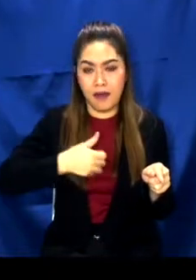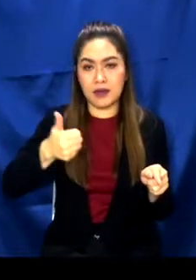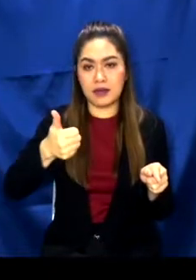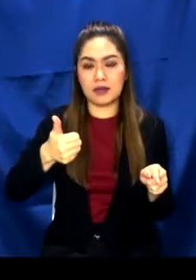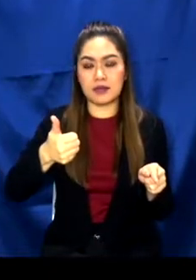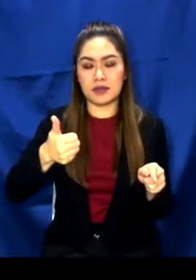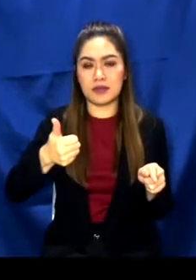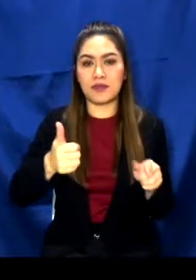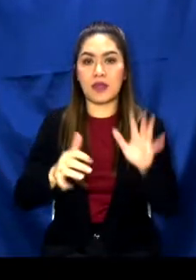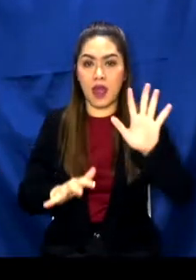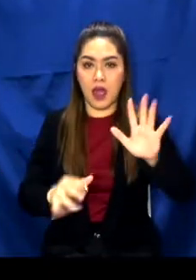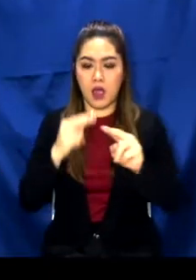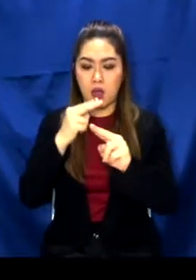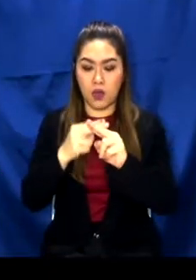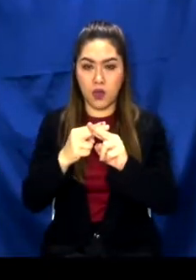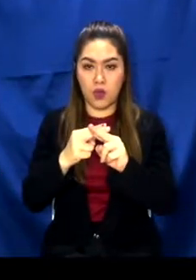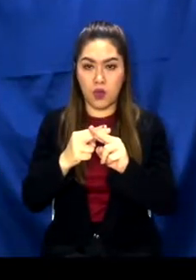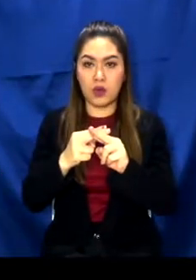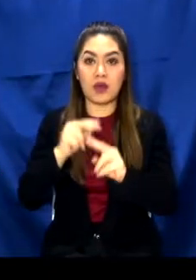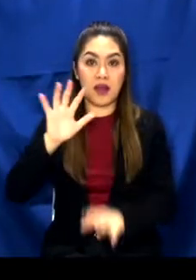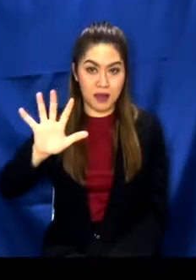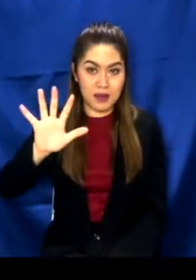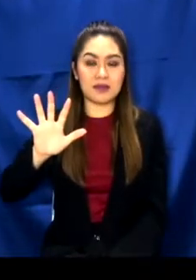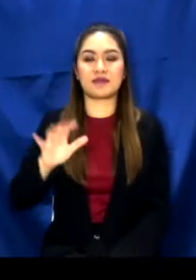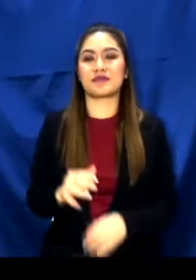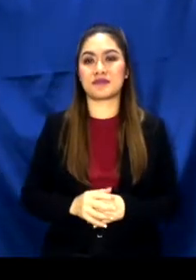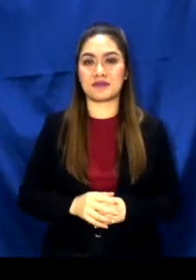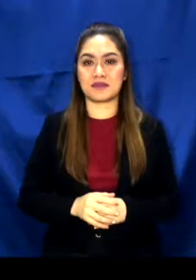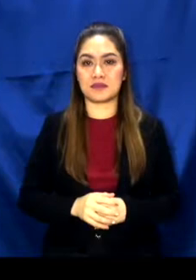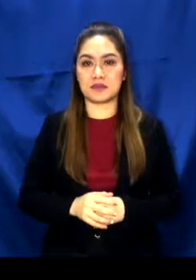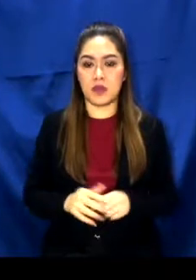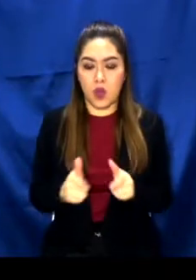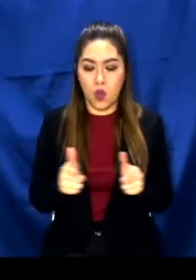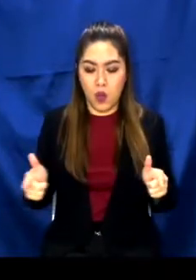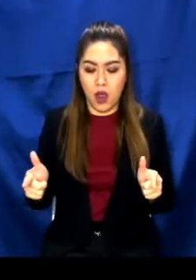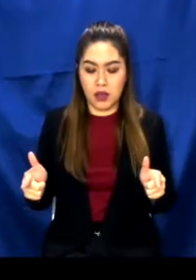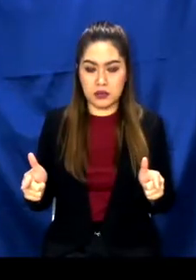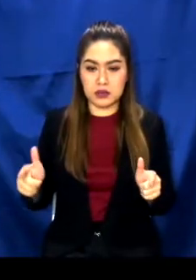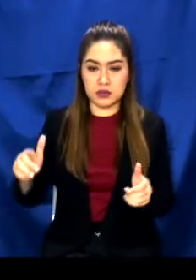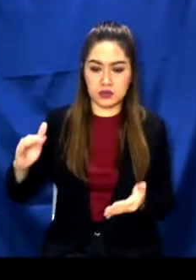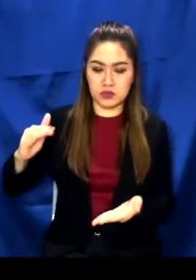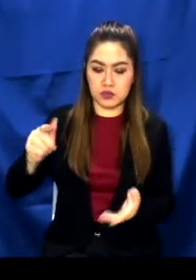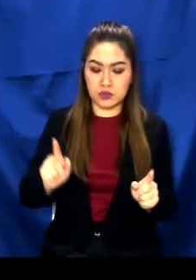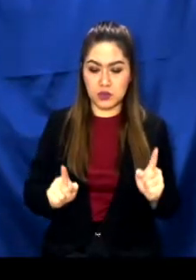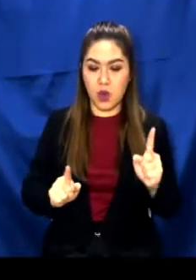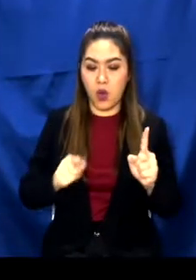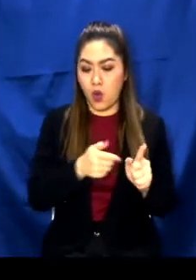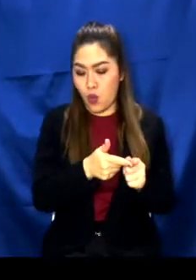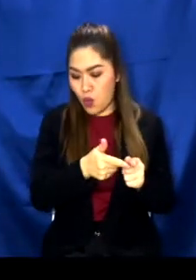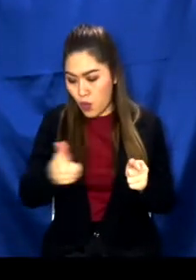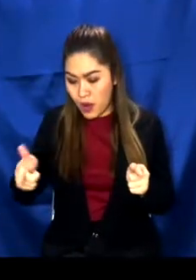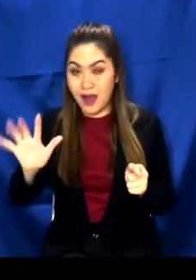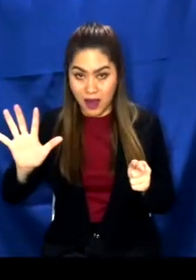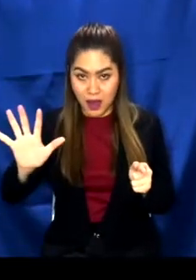ค่ะว่า5เซนคูณ5เซนกว้าง5เซนสูง5เซนพอเราได้ขนาด